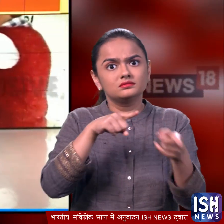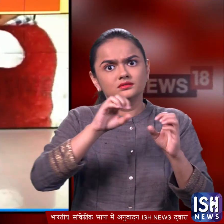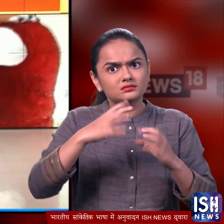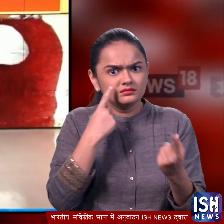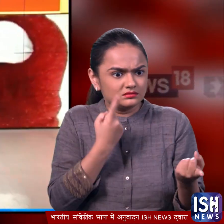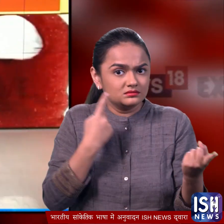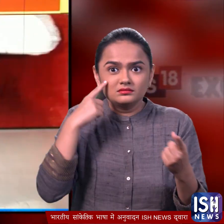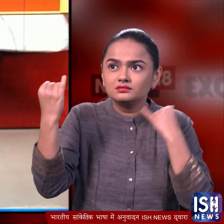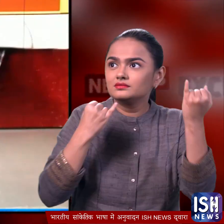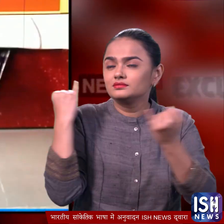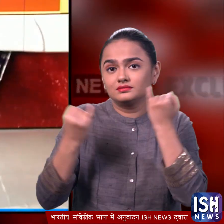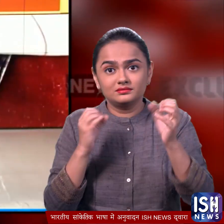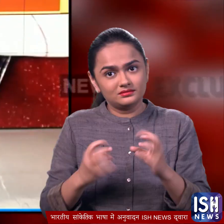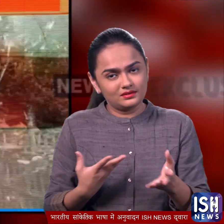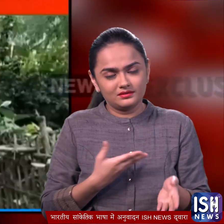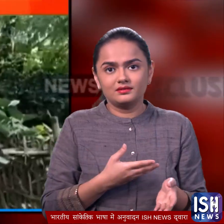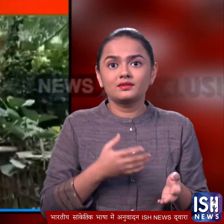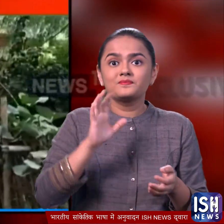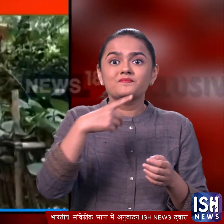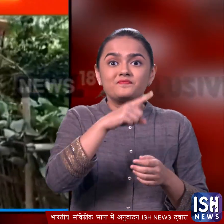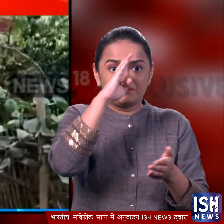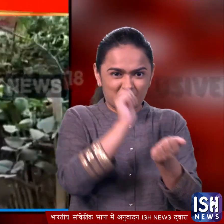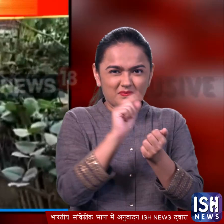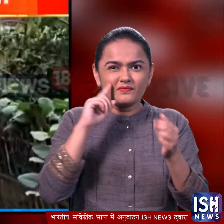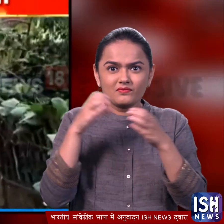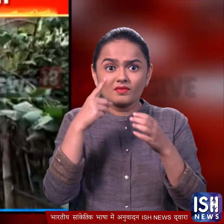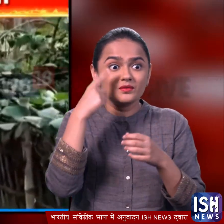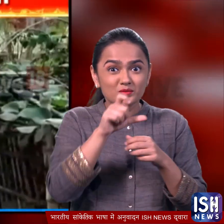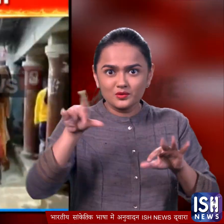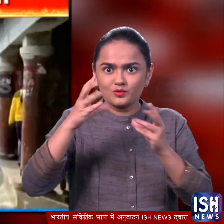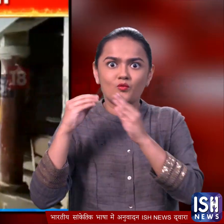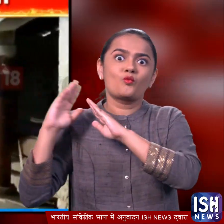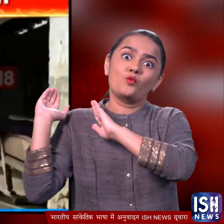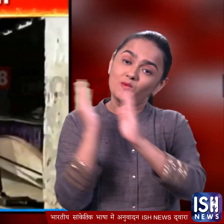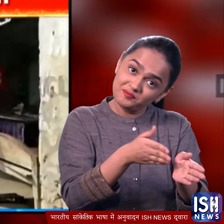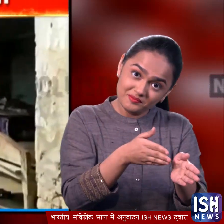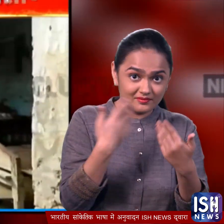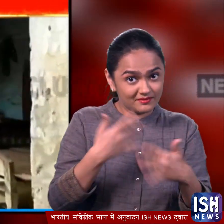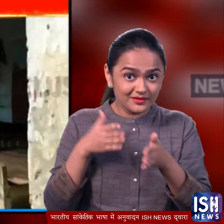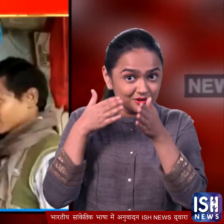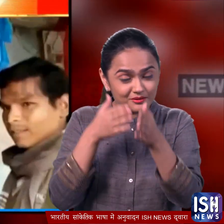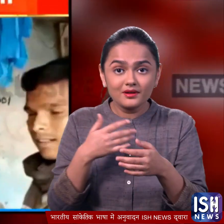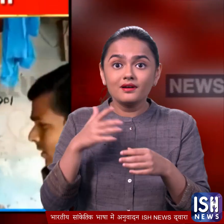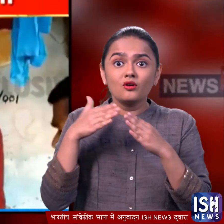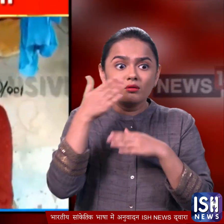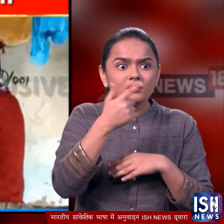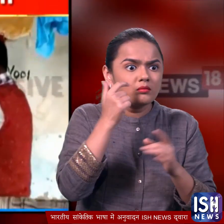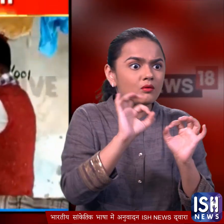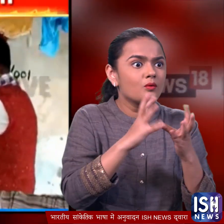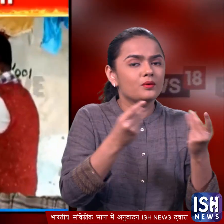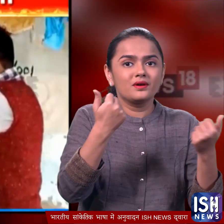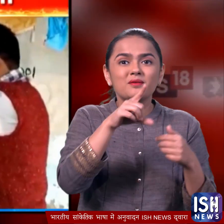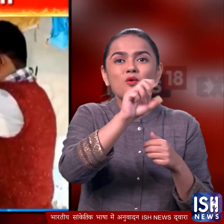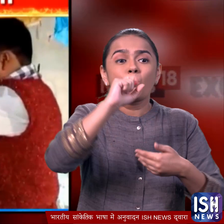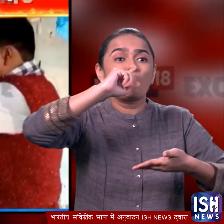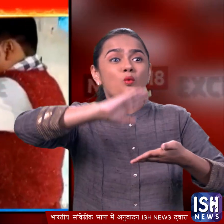केस दर्ज कर उनकी तलाश शुरू कर दी और पुलिस की एक टीम बुजुर्ग को गिरफ्तार करने उनके घर भी पहुंची। हालांकि वो तो घर पर नहीं